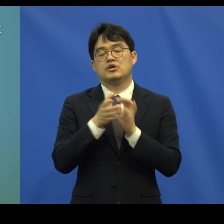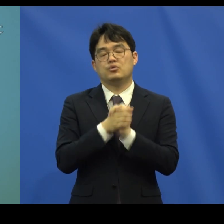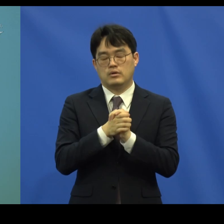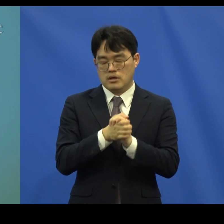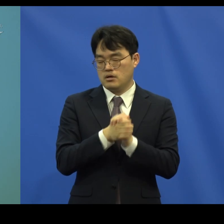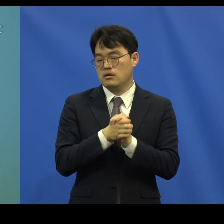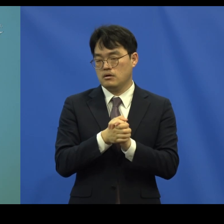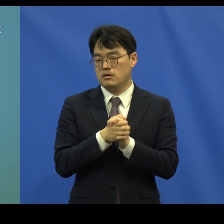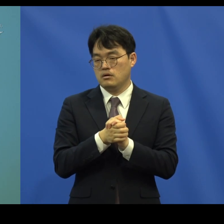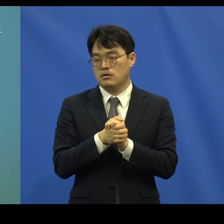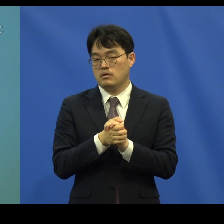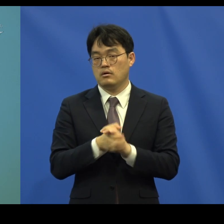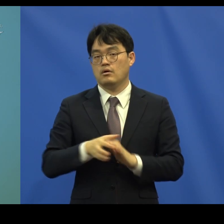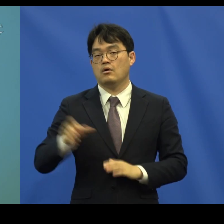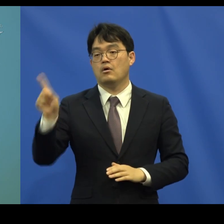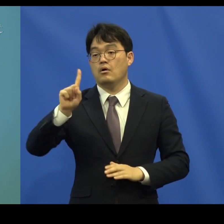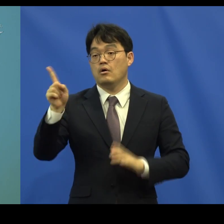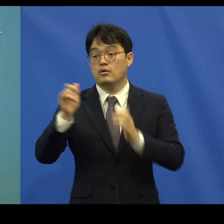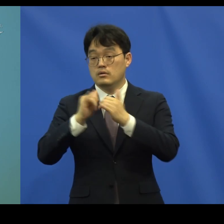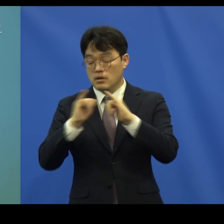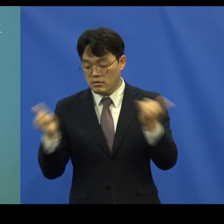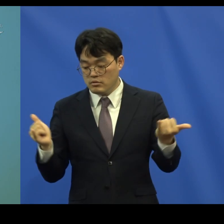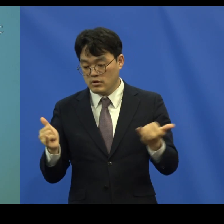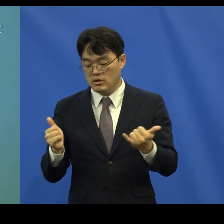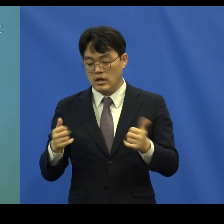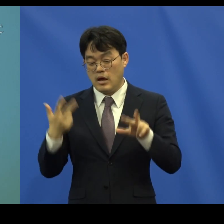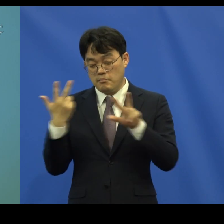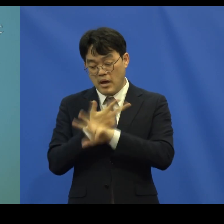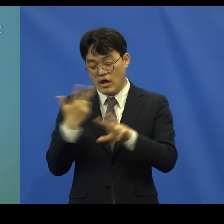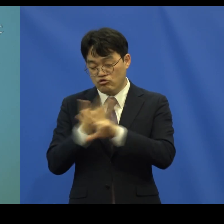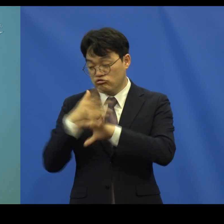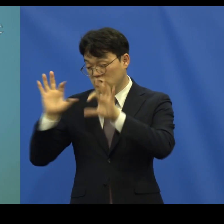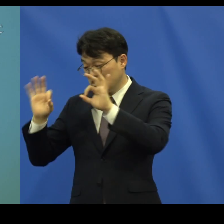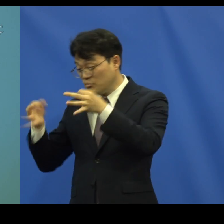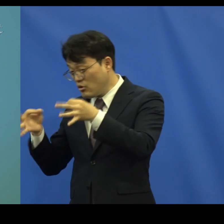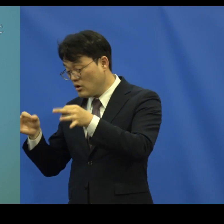지금 금요일마다 매주 서울에서 내려오시는 분이 있어요.